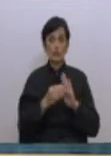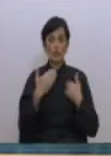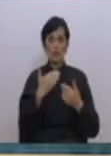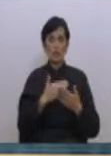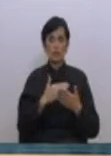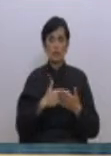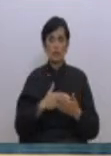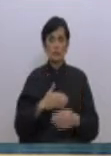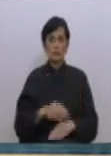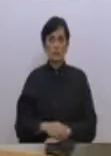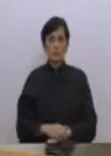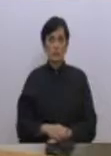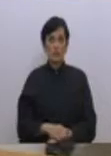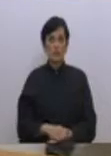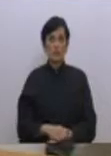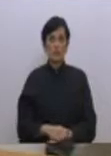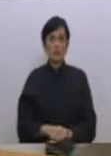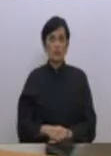talobaze, privilegiu mosmenit.